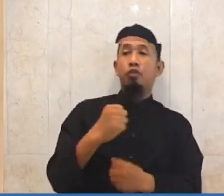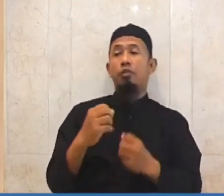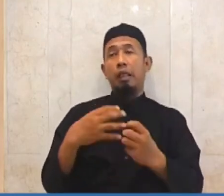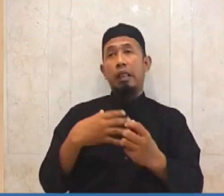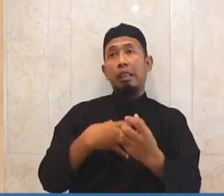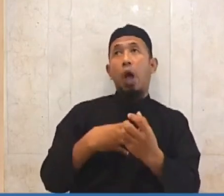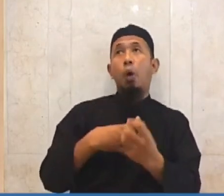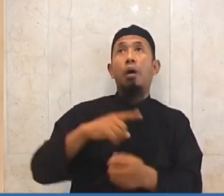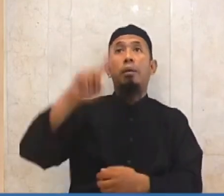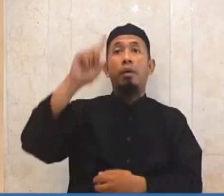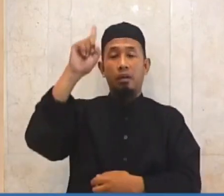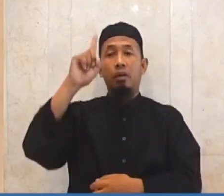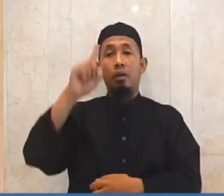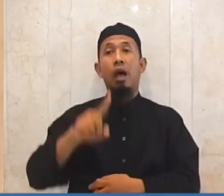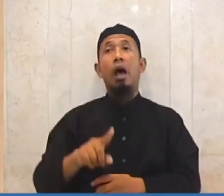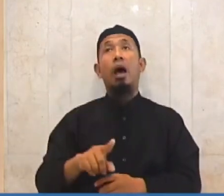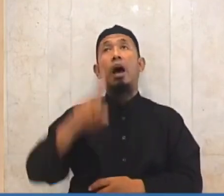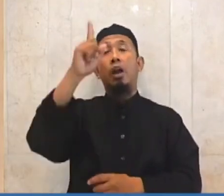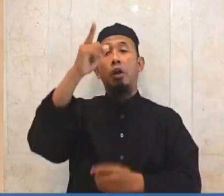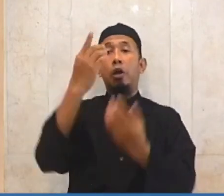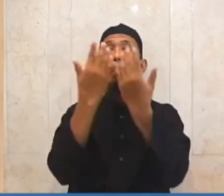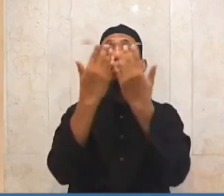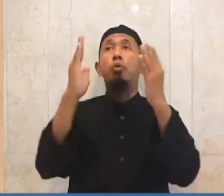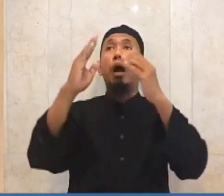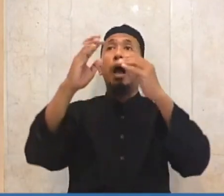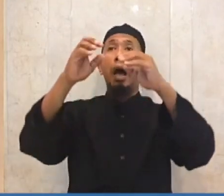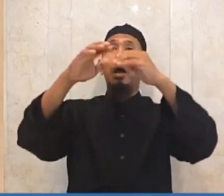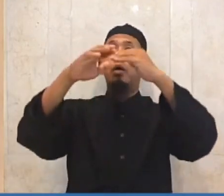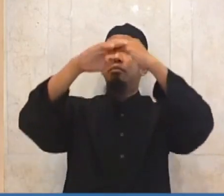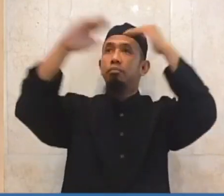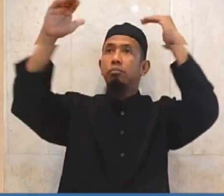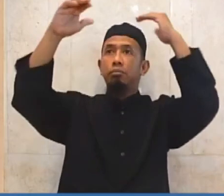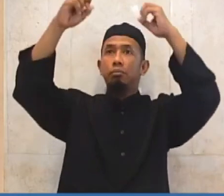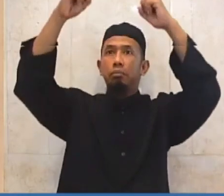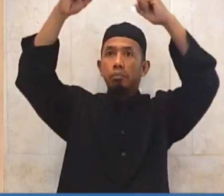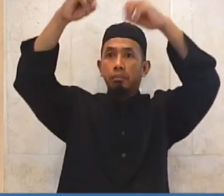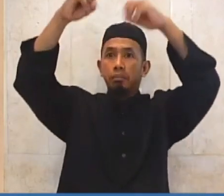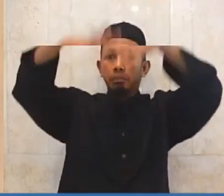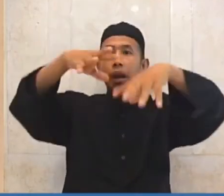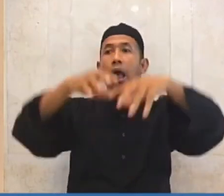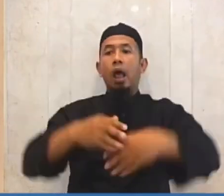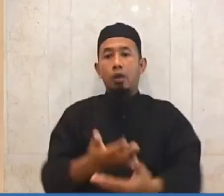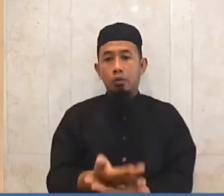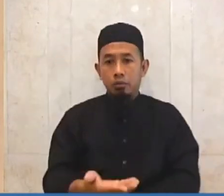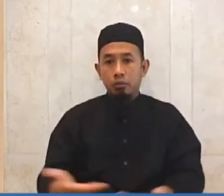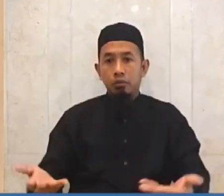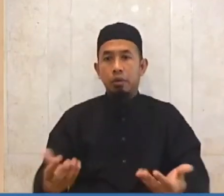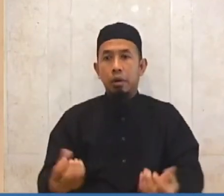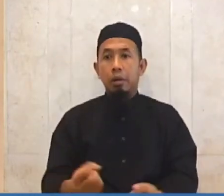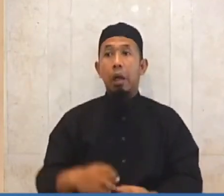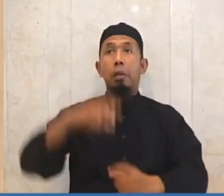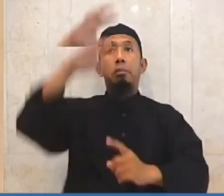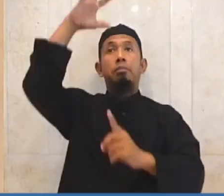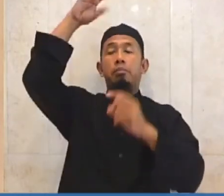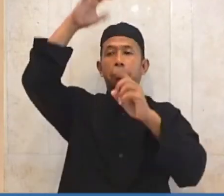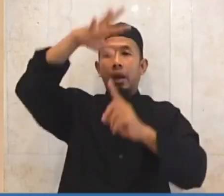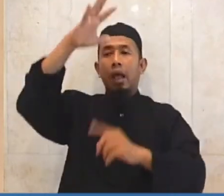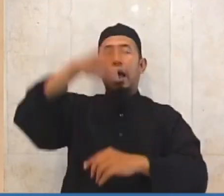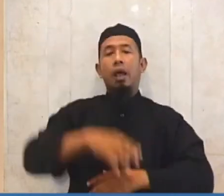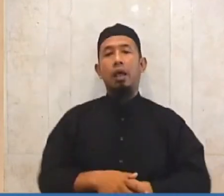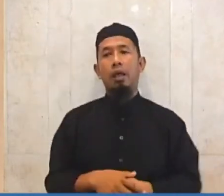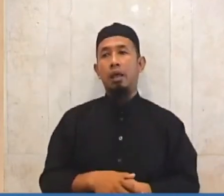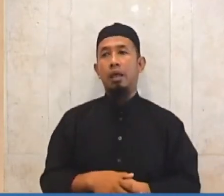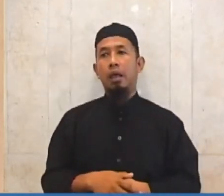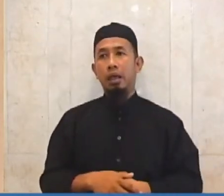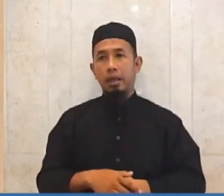bumi akan tetapi karena mereka mendustakan ayat-ayat kami maka kami siksa mereka akibat